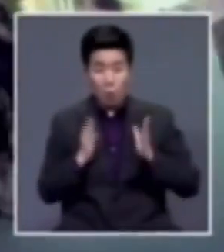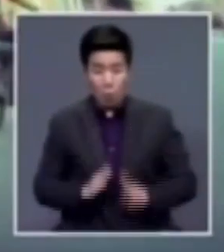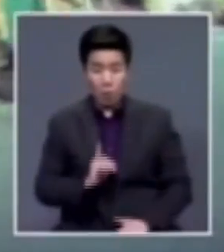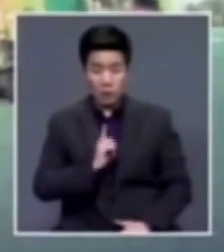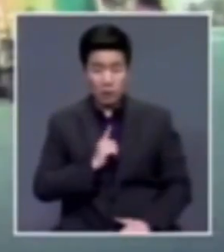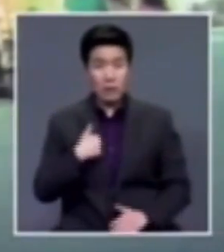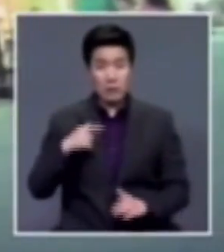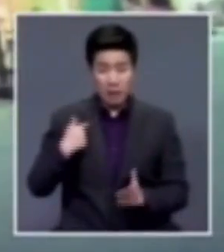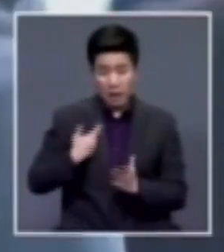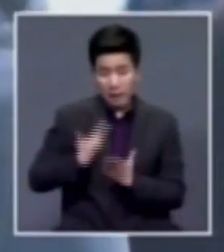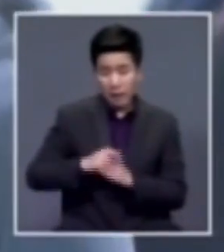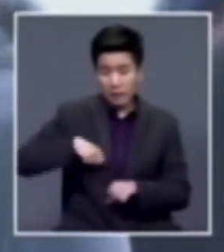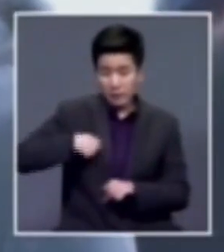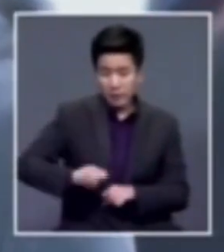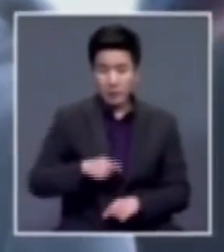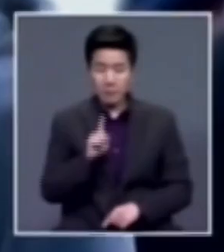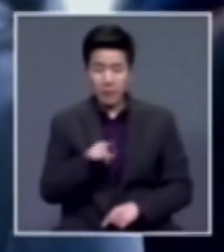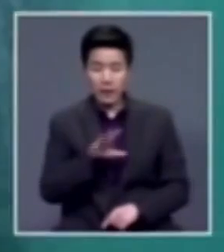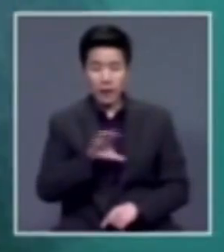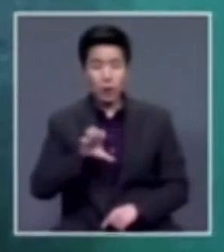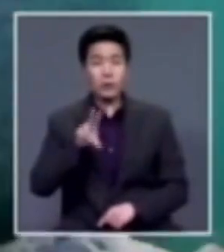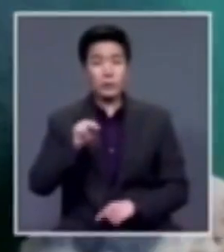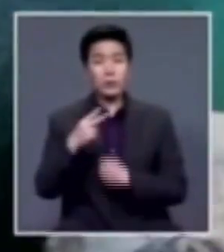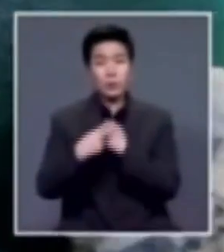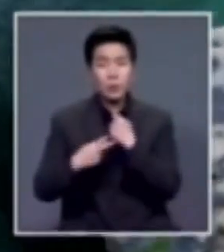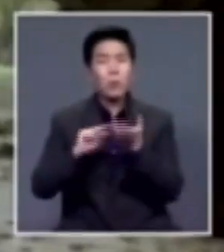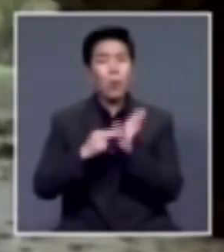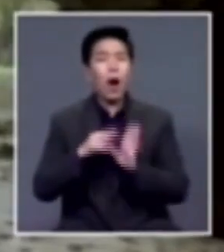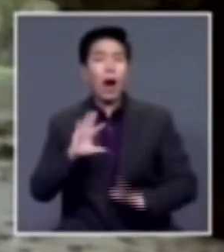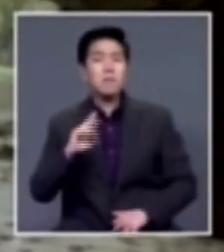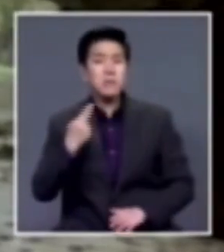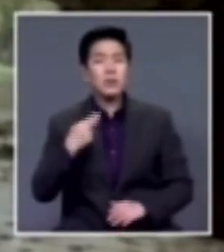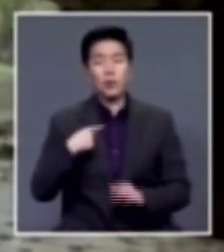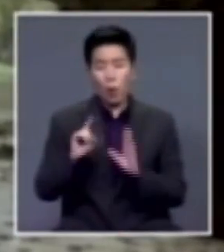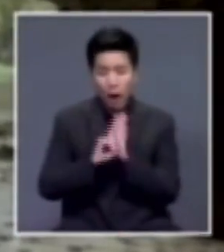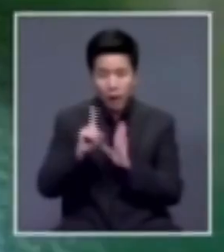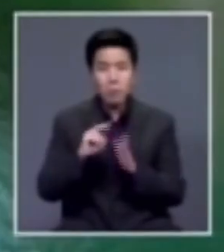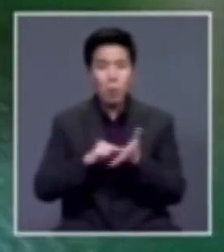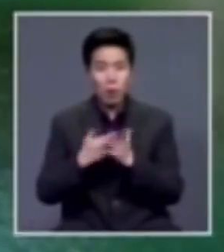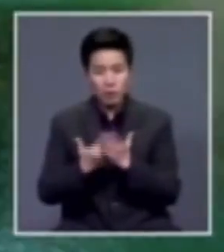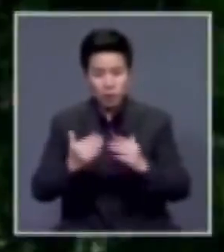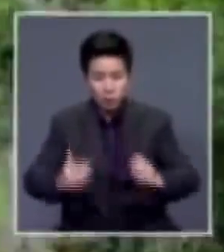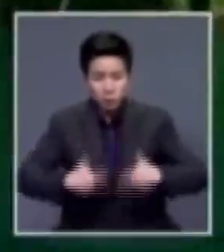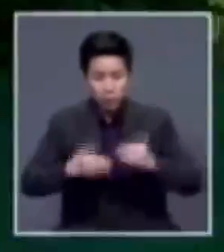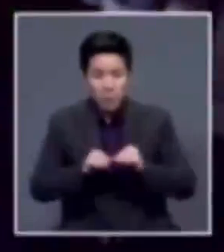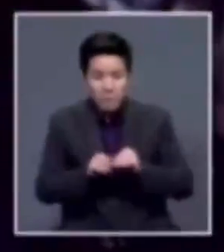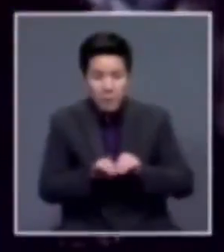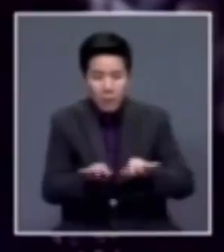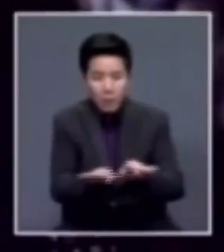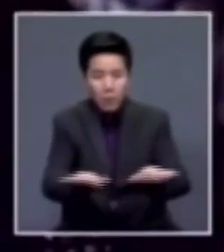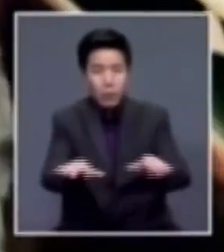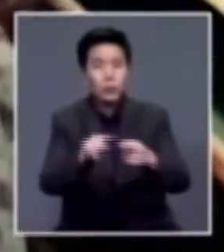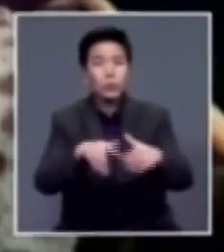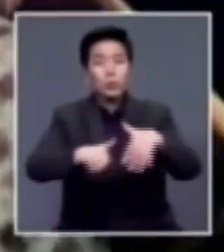บาทต่อครั้ง 1,530 เหรียญสหรัฐนะครับก็นับว่าเป็นแหล่งรายได้สำคัญของประเทศที่สามารถกระจายไปสู่พี่น้องในชุมช